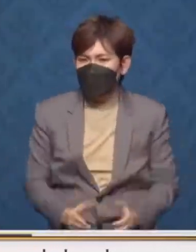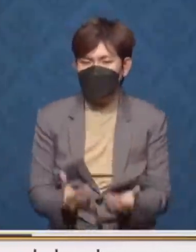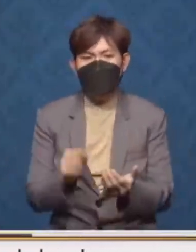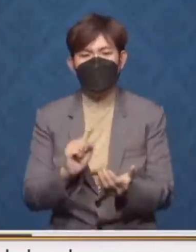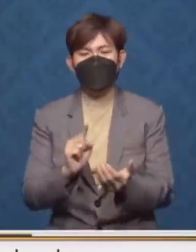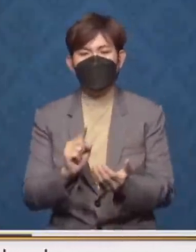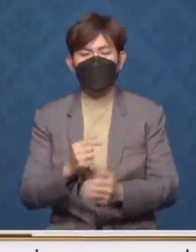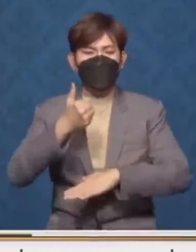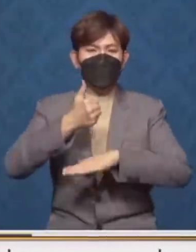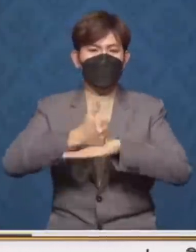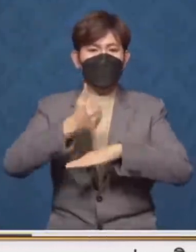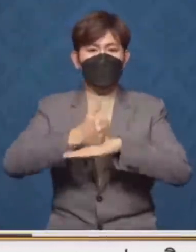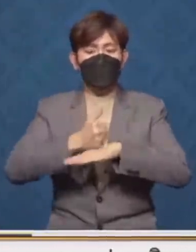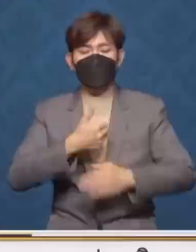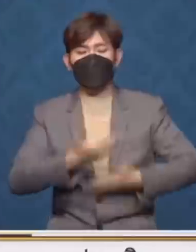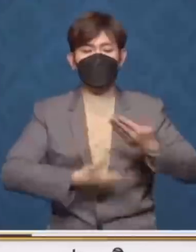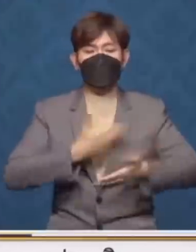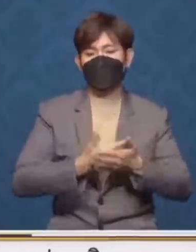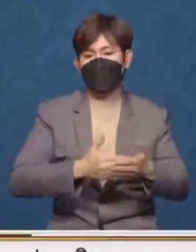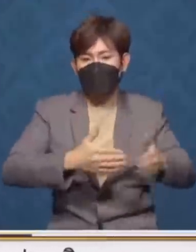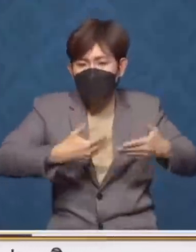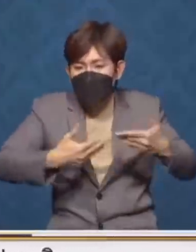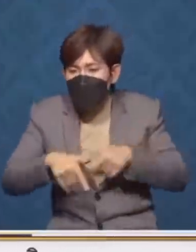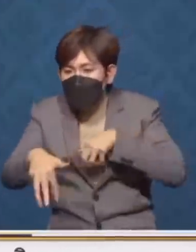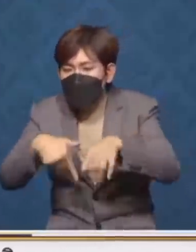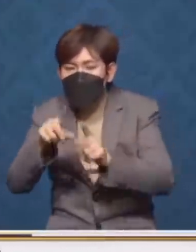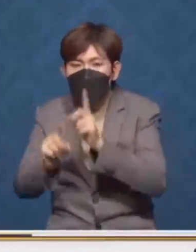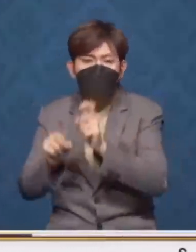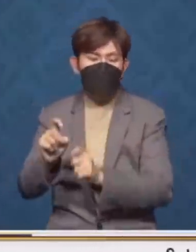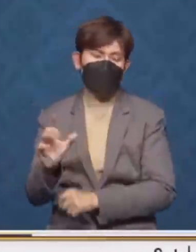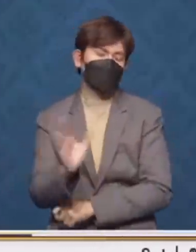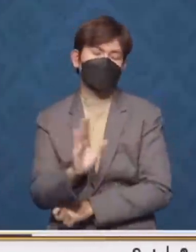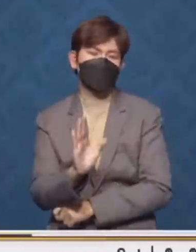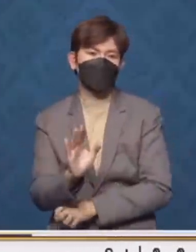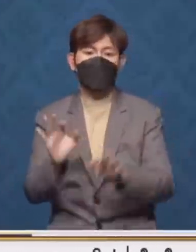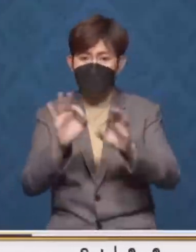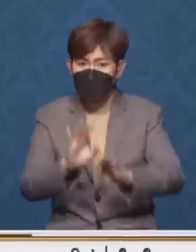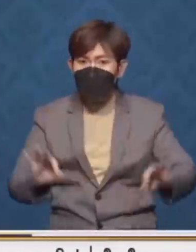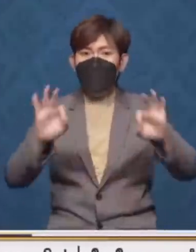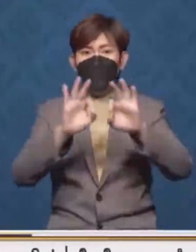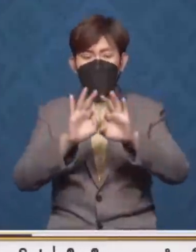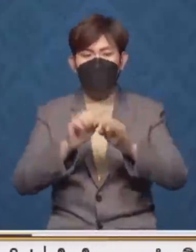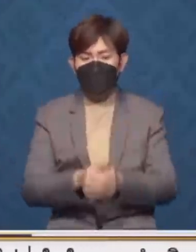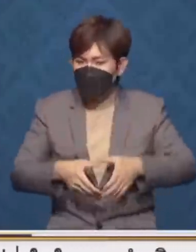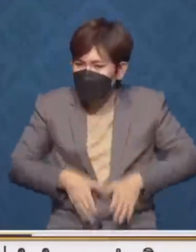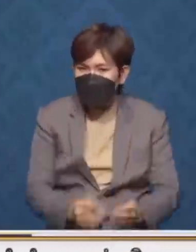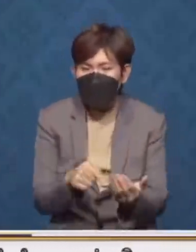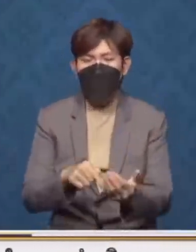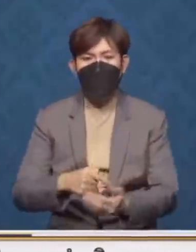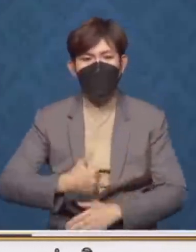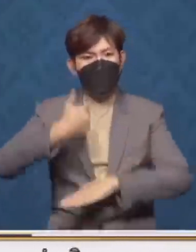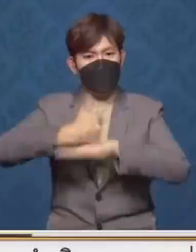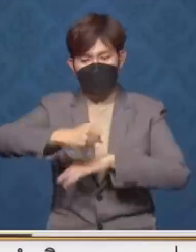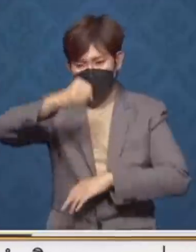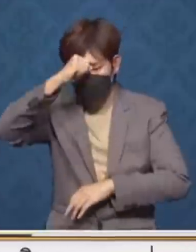นำค้าความตายหากินบนซากศพและคราบน้ำตาของประชาชนและที่สำคัญค่ะอยากได้มาเกิดในยุคที่ผู้นำโง่